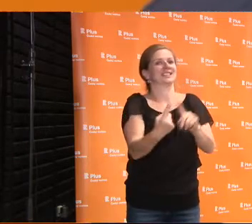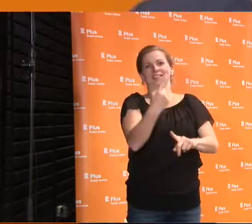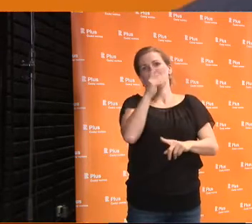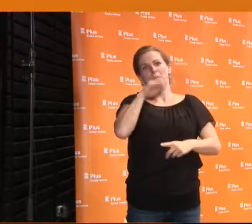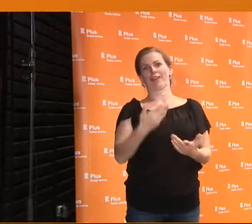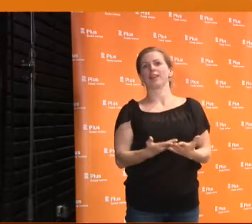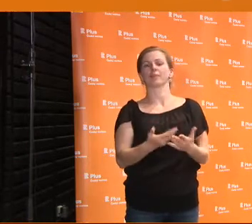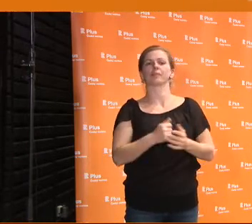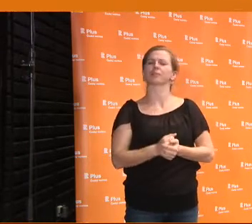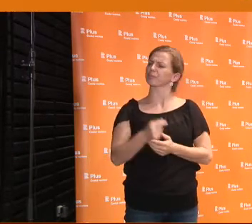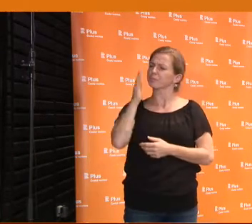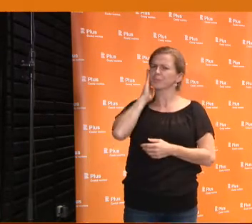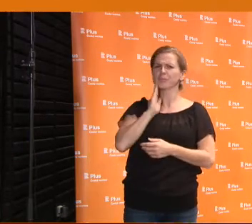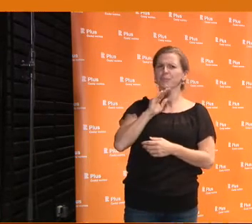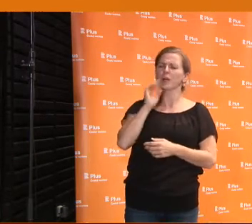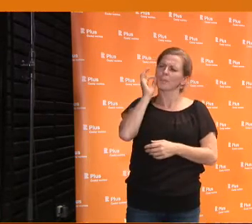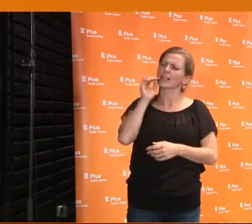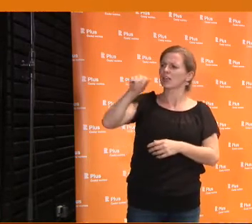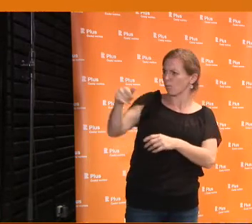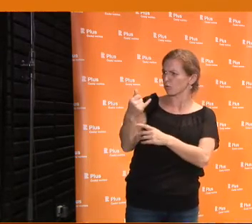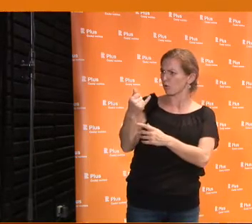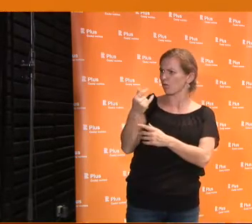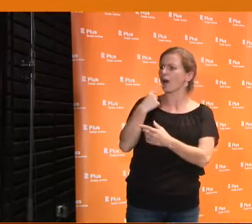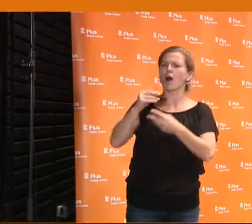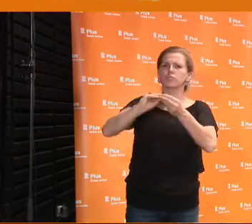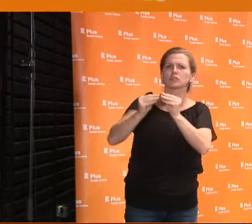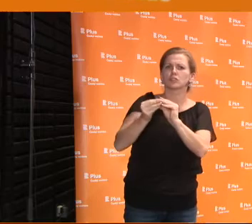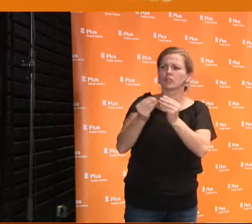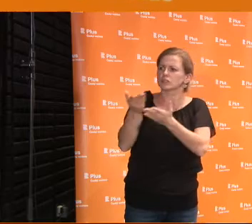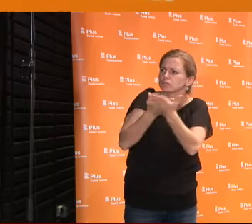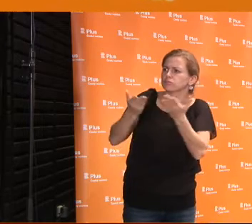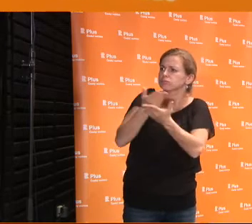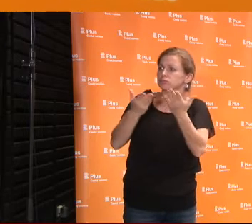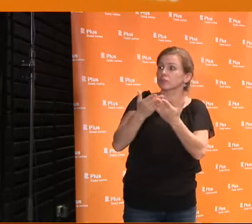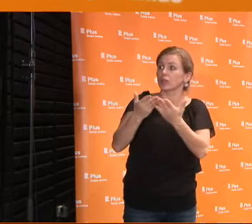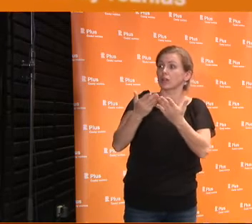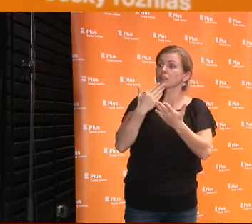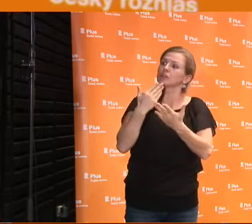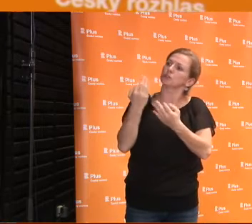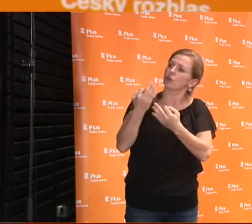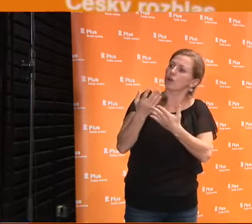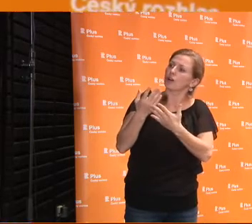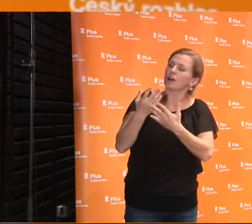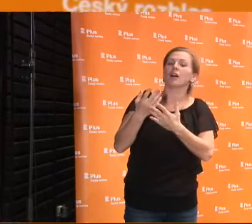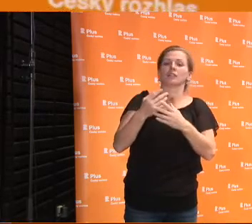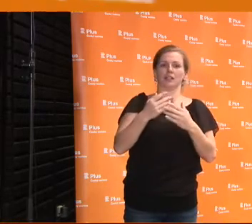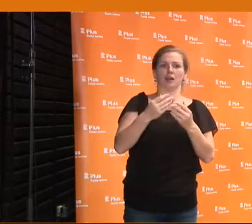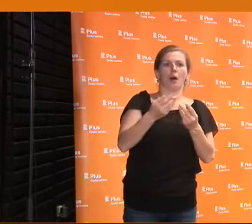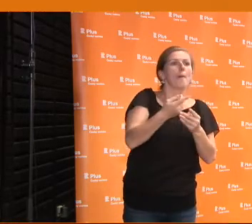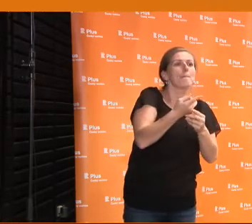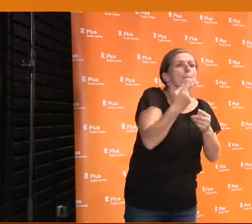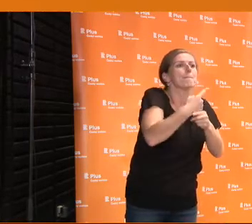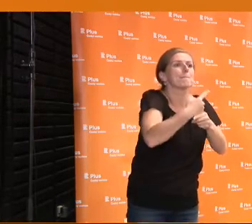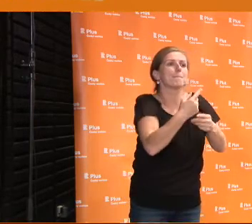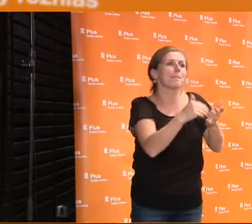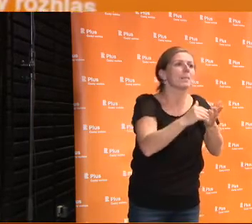Dá se říci, že ta poptávka biznisu je větší, než je rozvoj technologií, anebo to tak není a ty technologie,